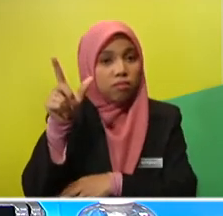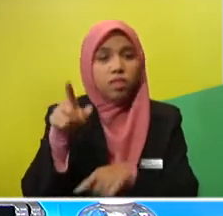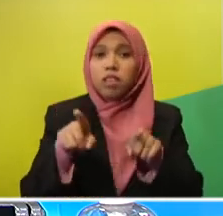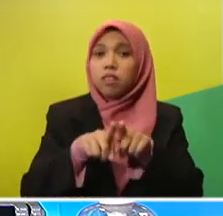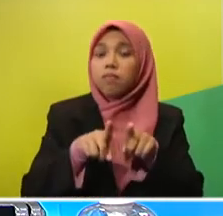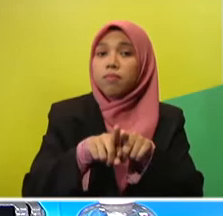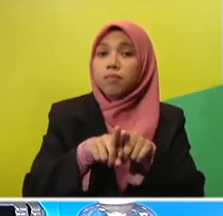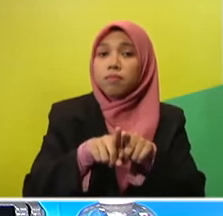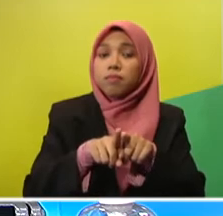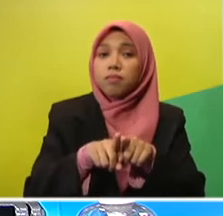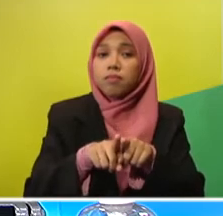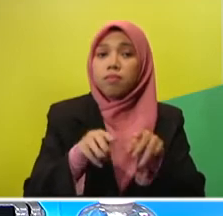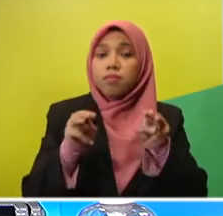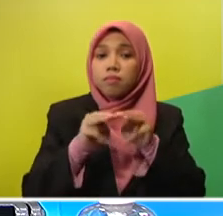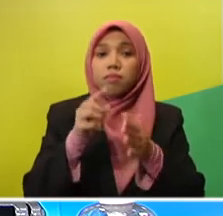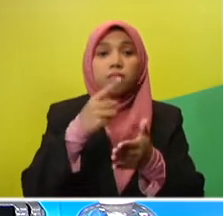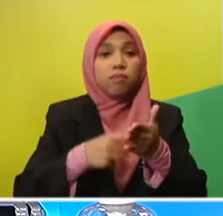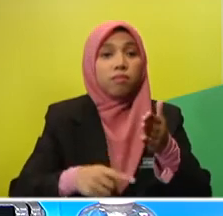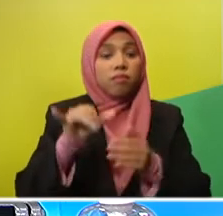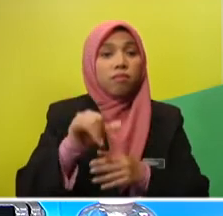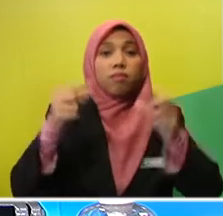tadi. Cikgu murid tadi